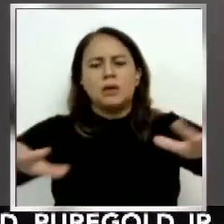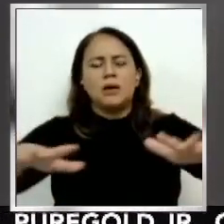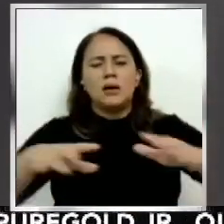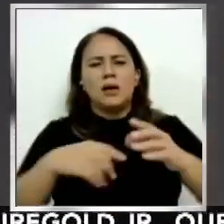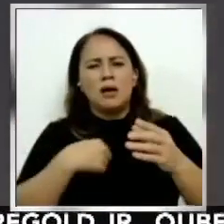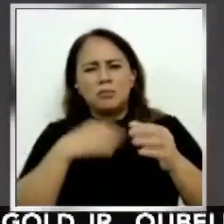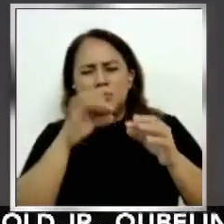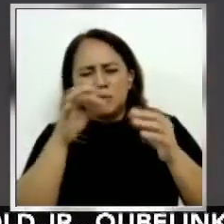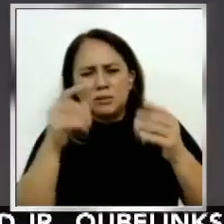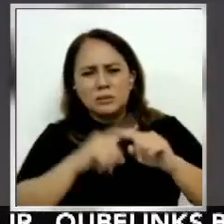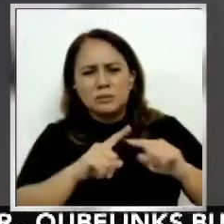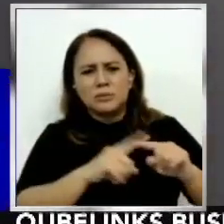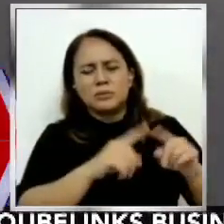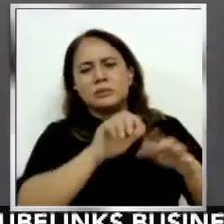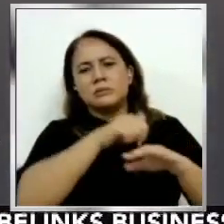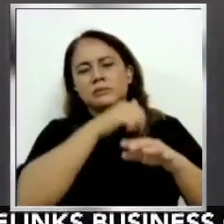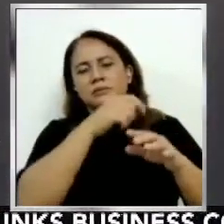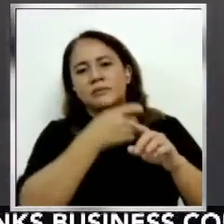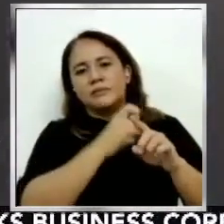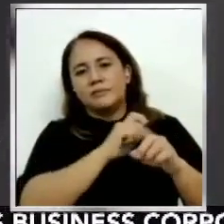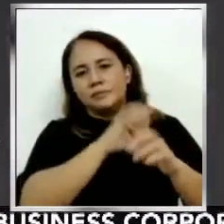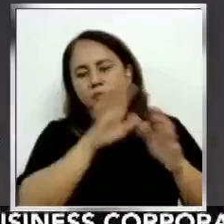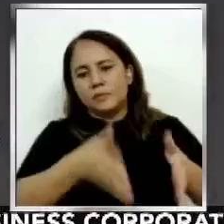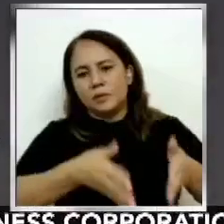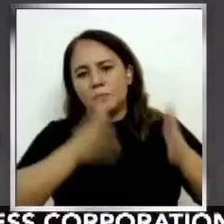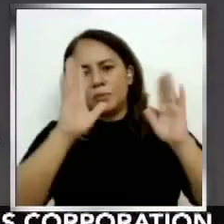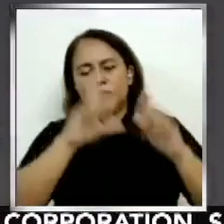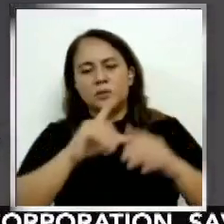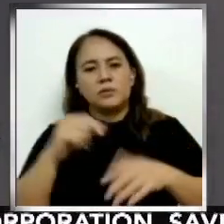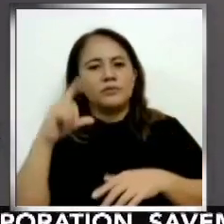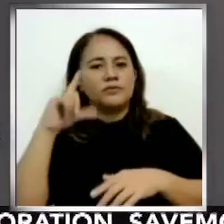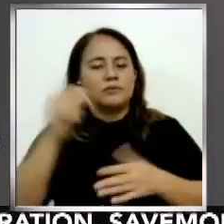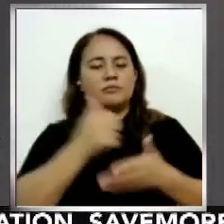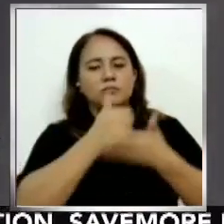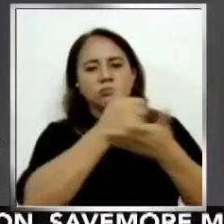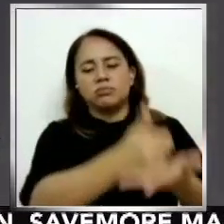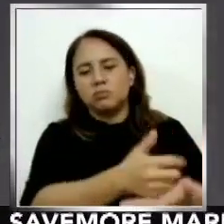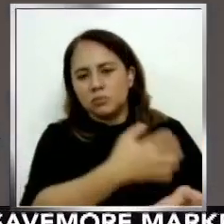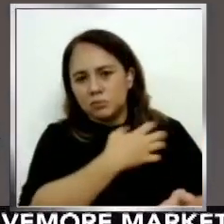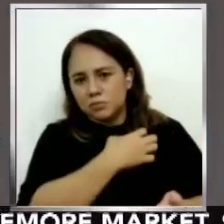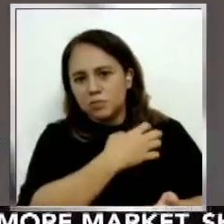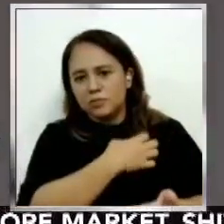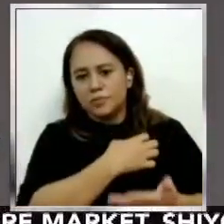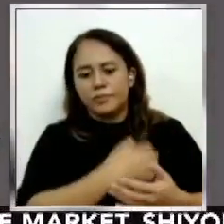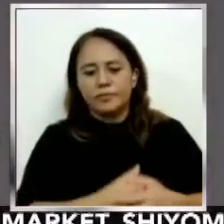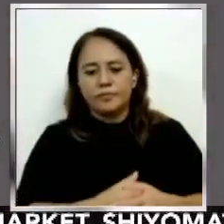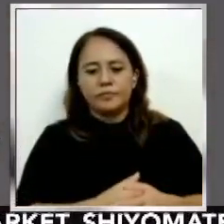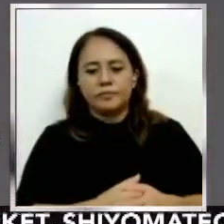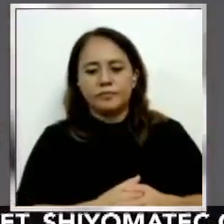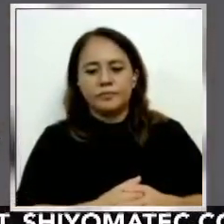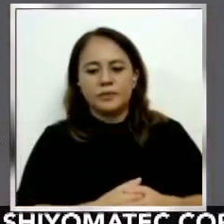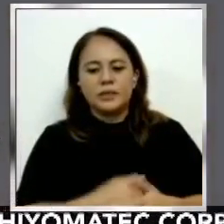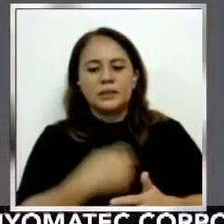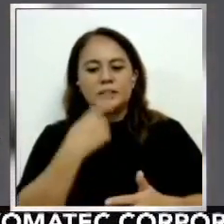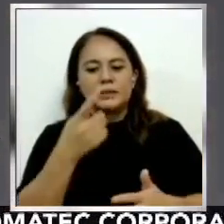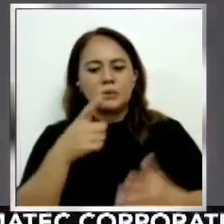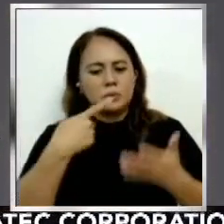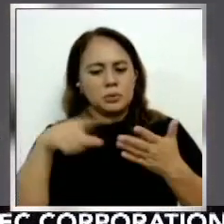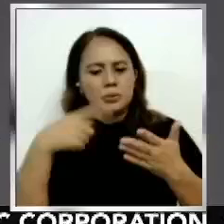ilang establisimiento. Agad na mga responde mga otoridad. Batay sa investigasyon, gas leak